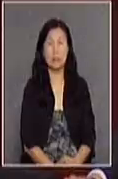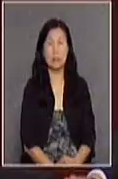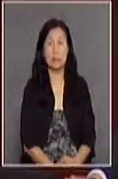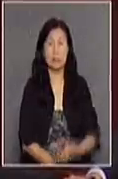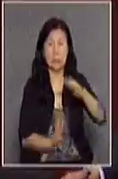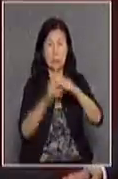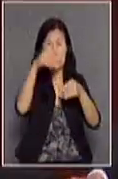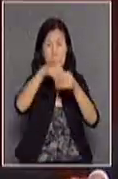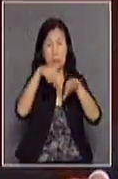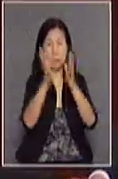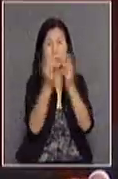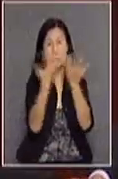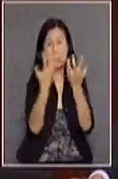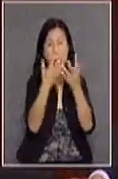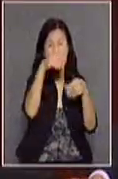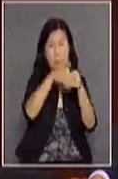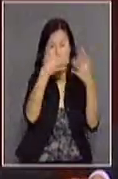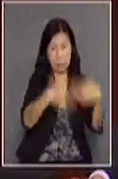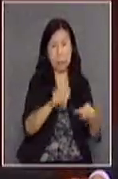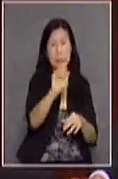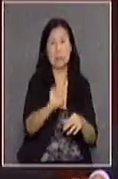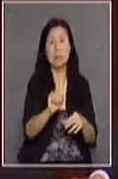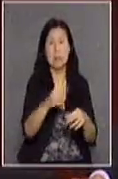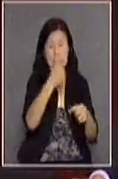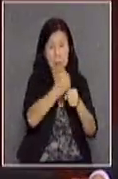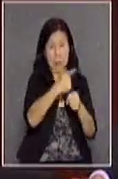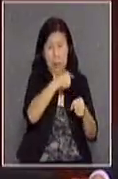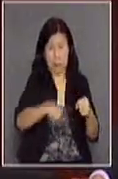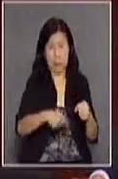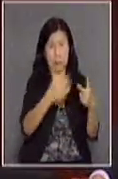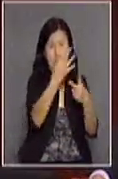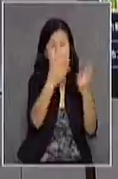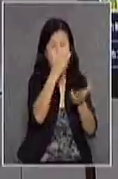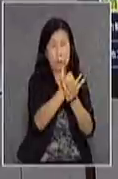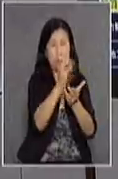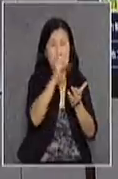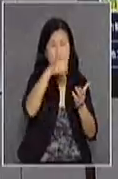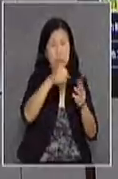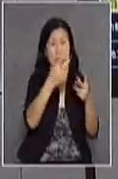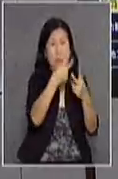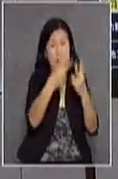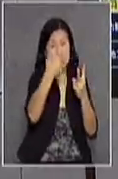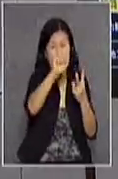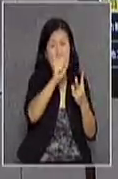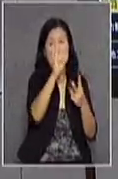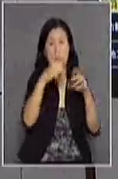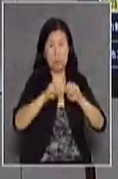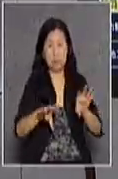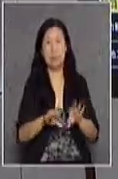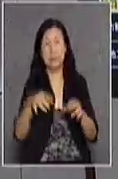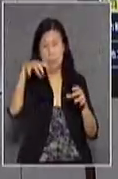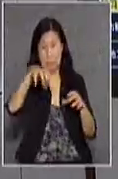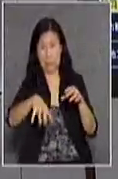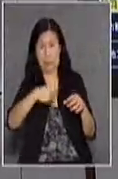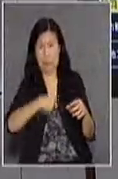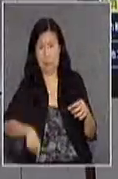停止表決顯示結果。功能團體選舉產生的議員24位，出席沒有人贊成，22位反對，1位棄權。分區直接選舉